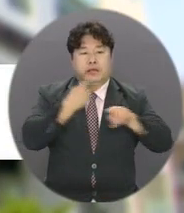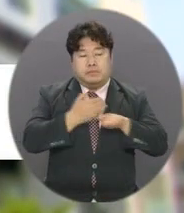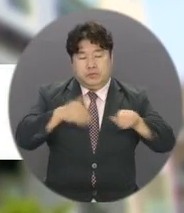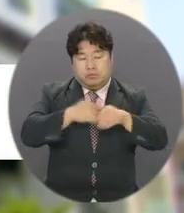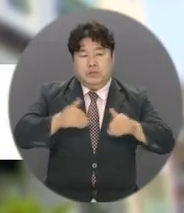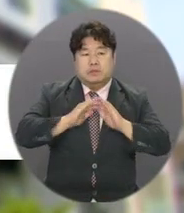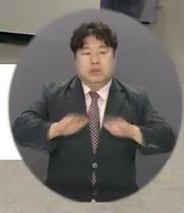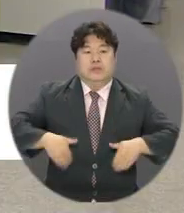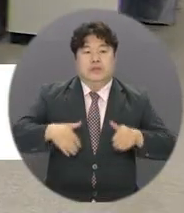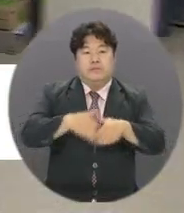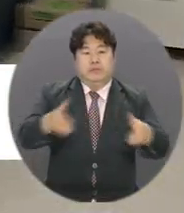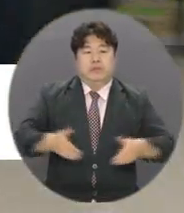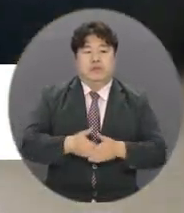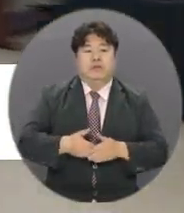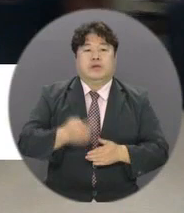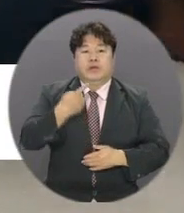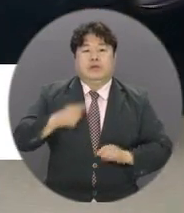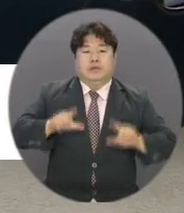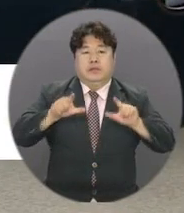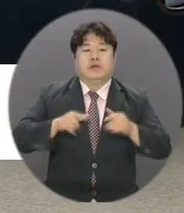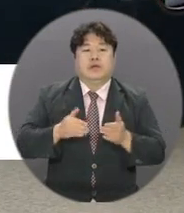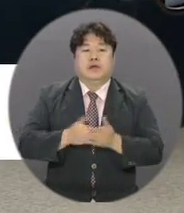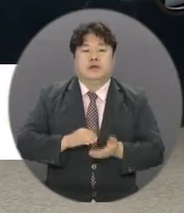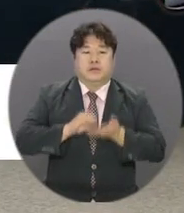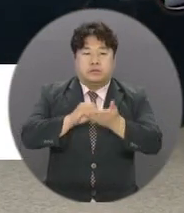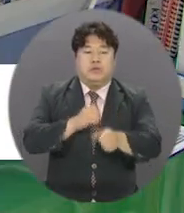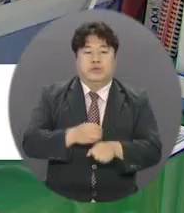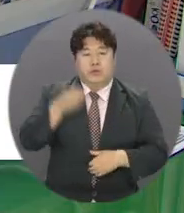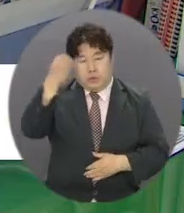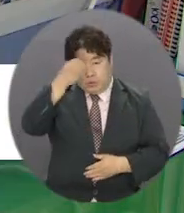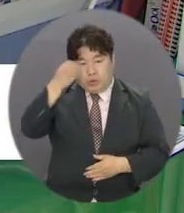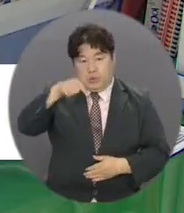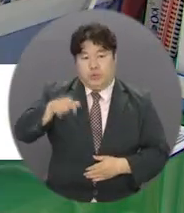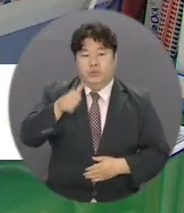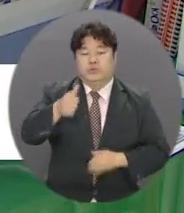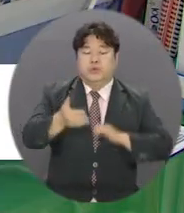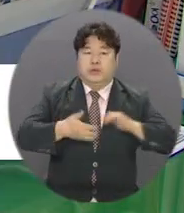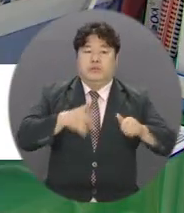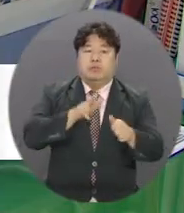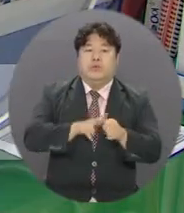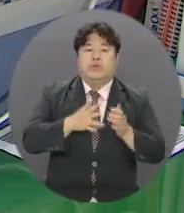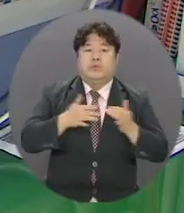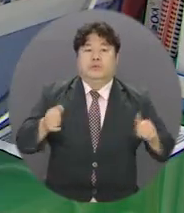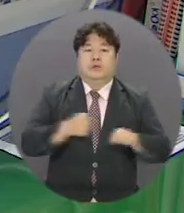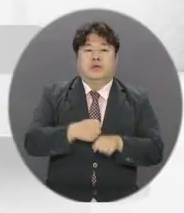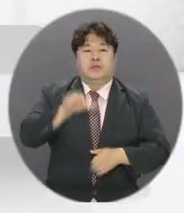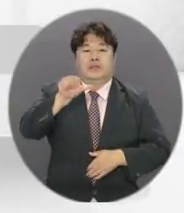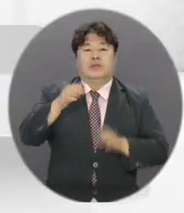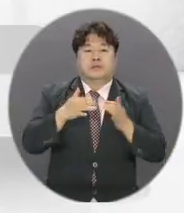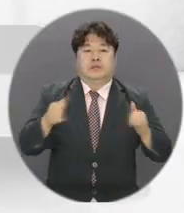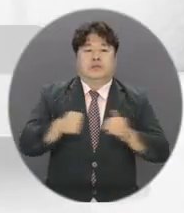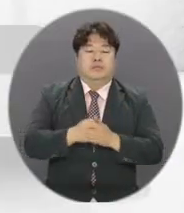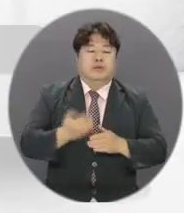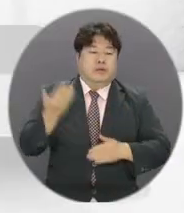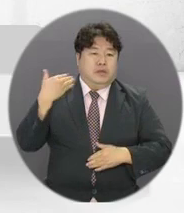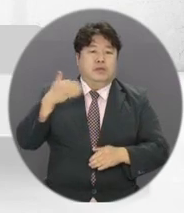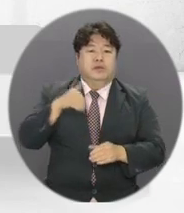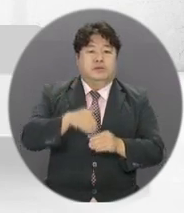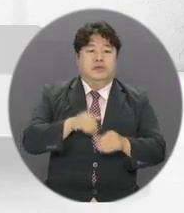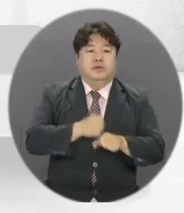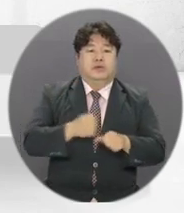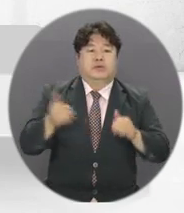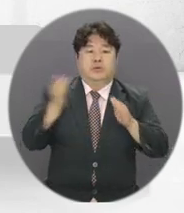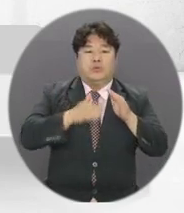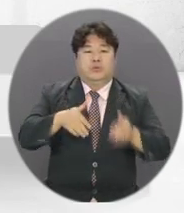더불어민주당 전남도당이 지난 1일까지 접수한 고흥군수 예비 경선 후보자는 모두 5명입니다. 지난 선거에서